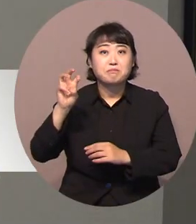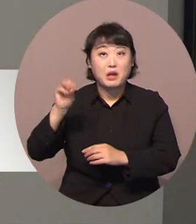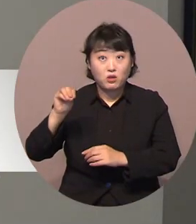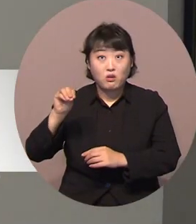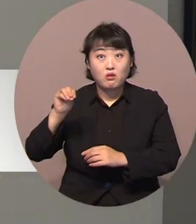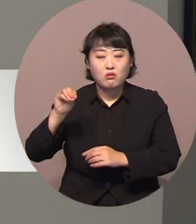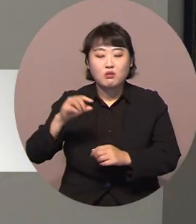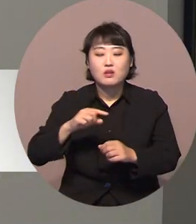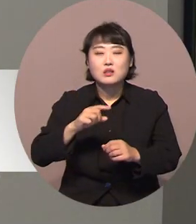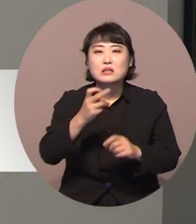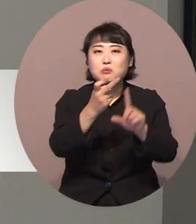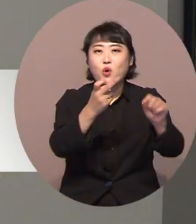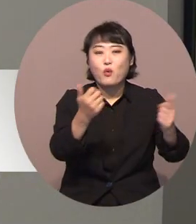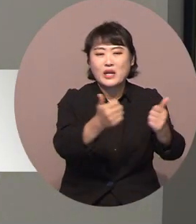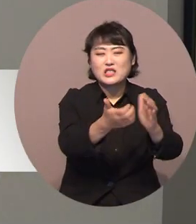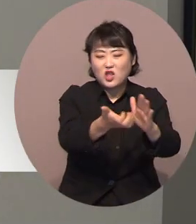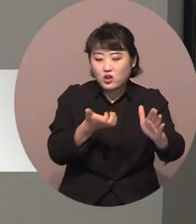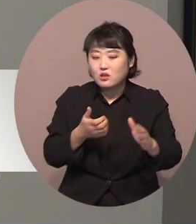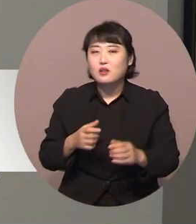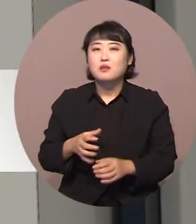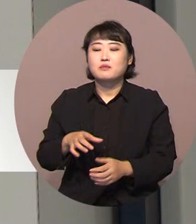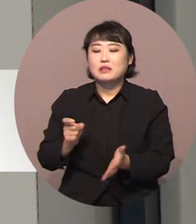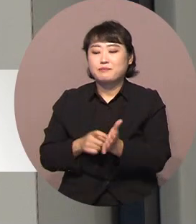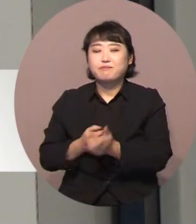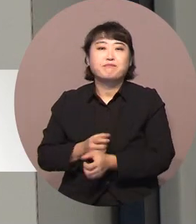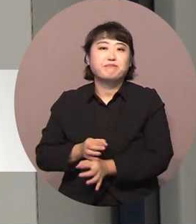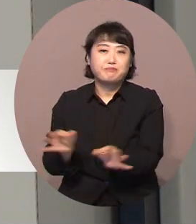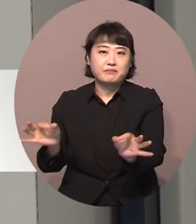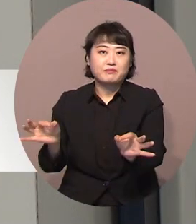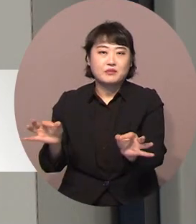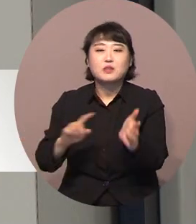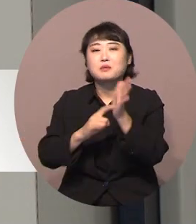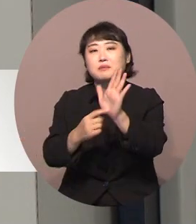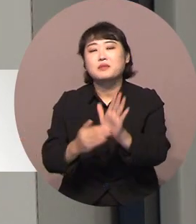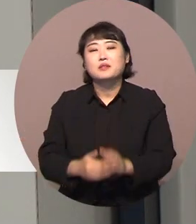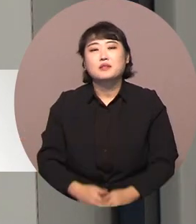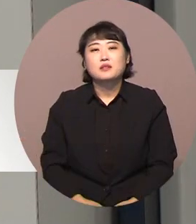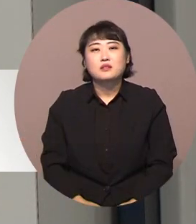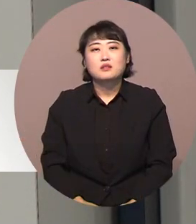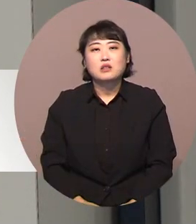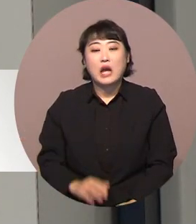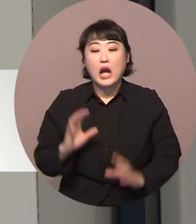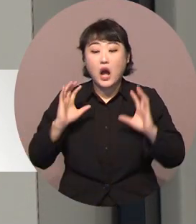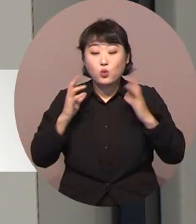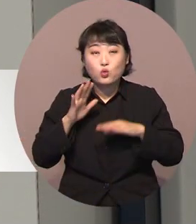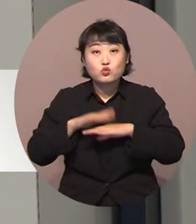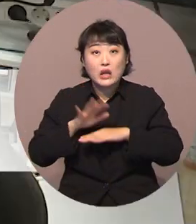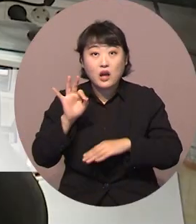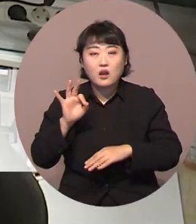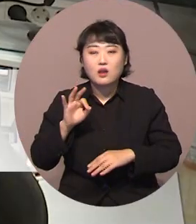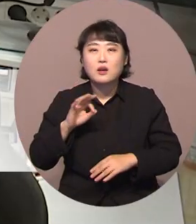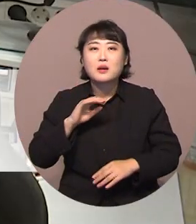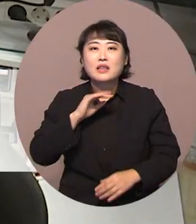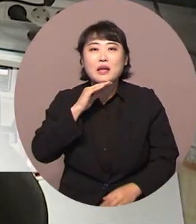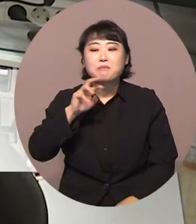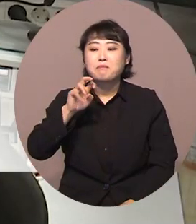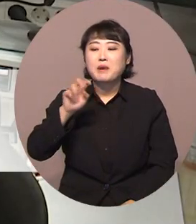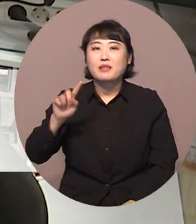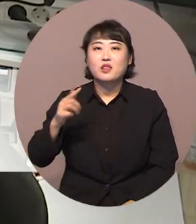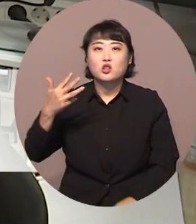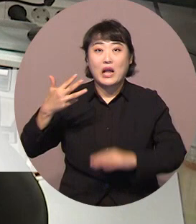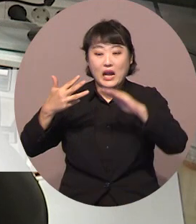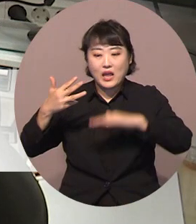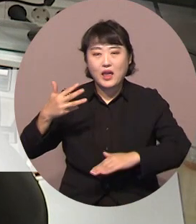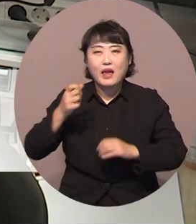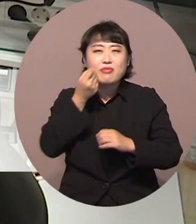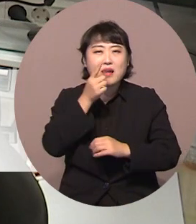군의회 의결 전에 우선 집행하기로 결정했다고 밝혔습니다 아동수당은 살 미만 아동에게 매달